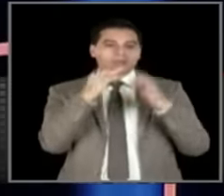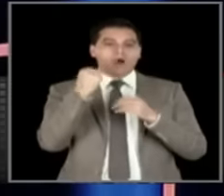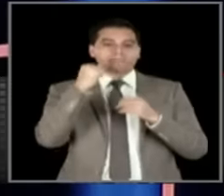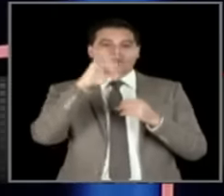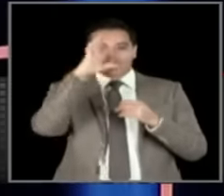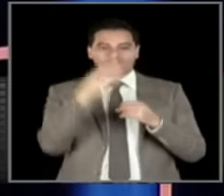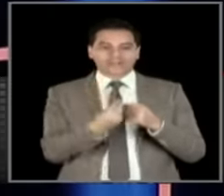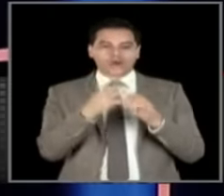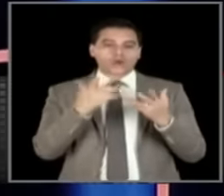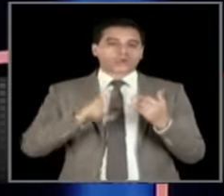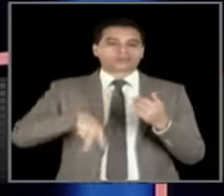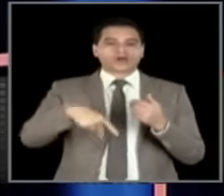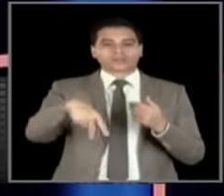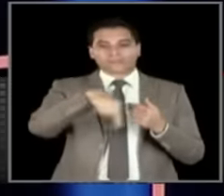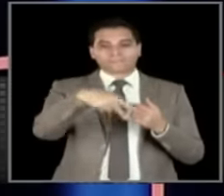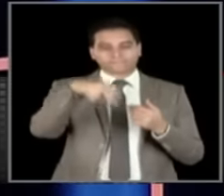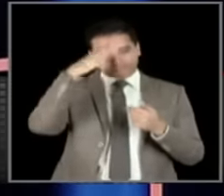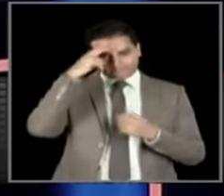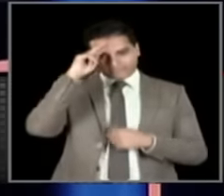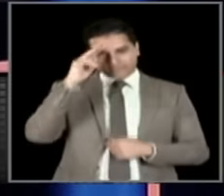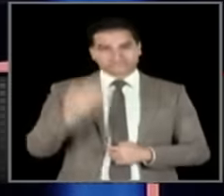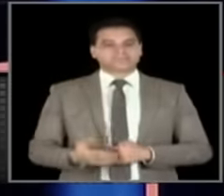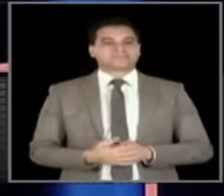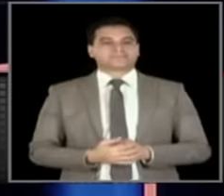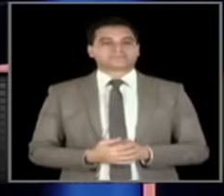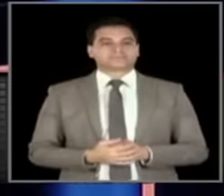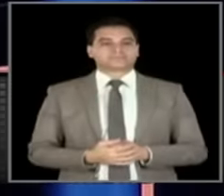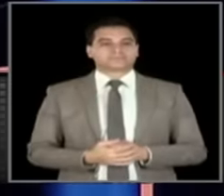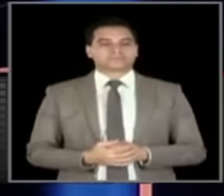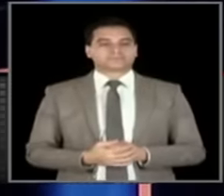أبطال إفريقيا لكرة القدم؟